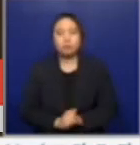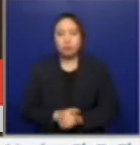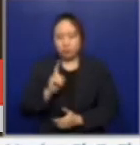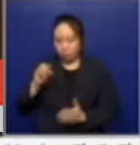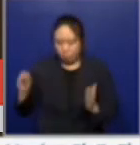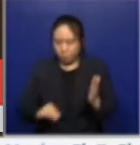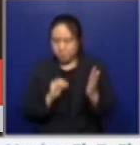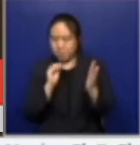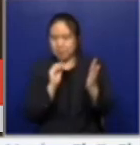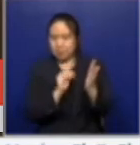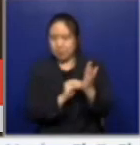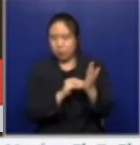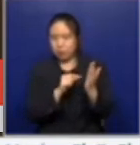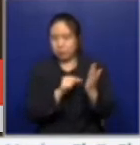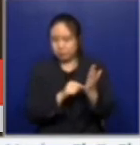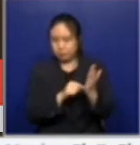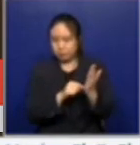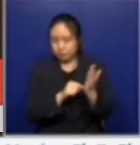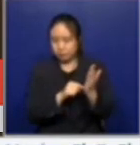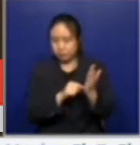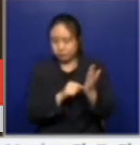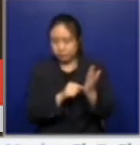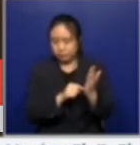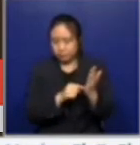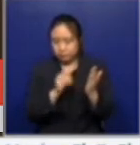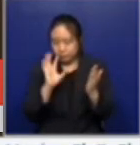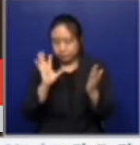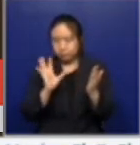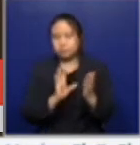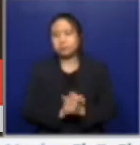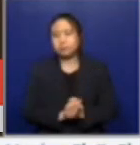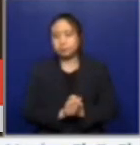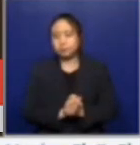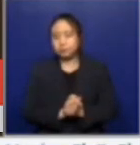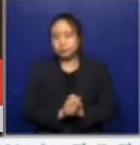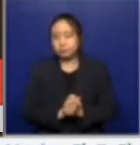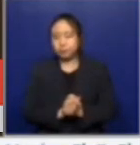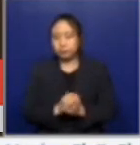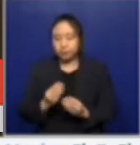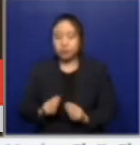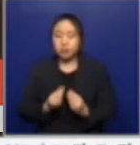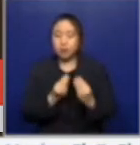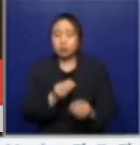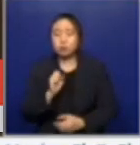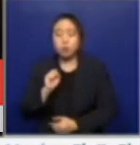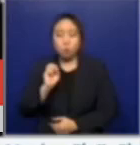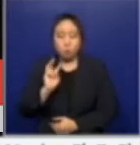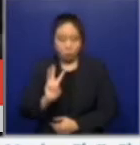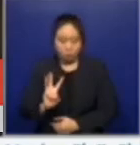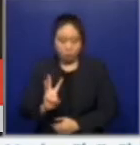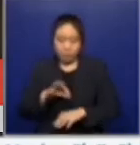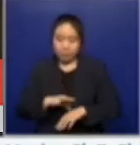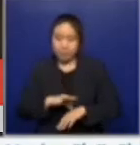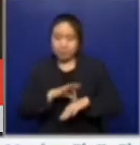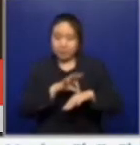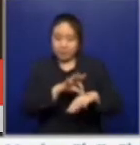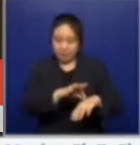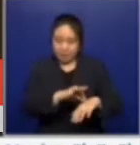ไว้ในเป็นการเฉพาะเพื่อให้วุฒิสภาที่ได้รับการแต่งตั้งวาระ